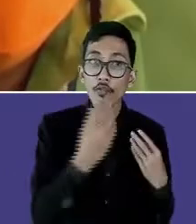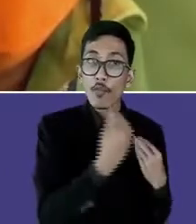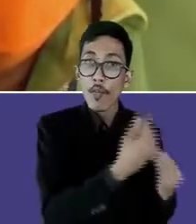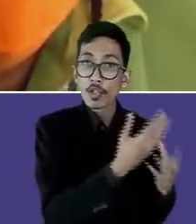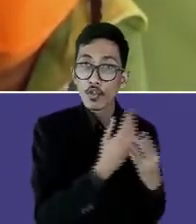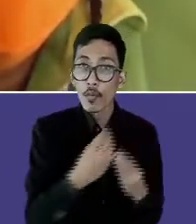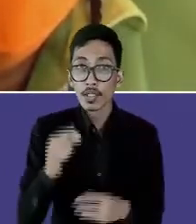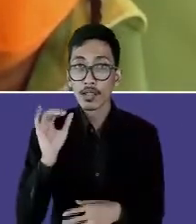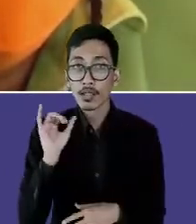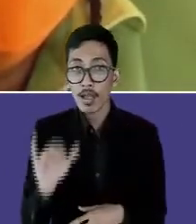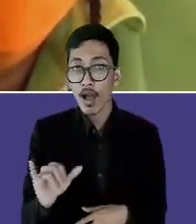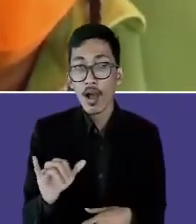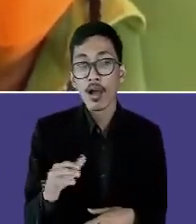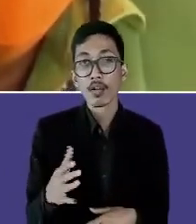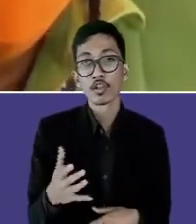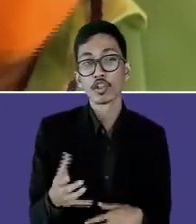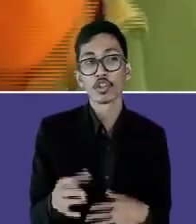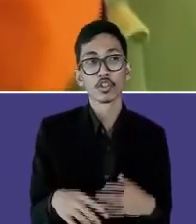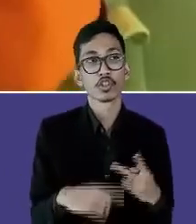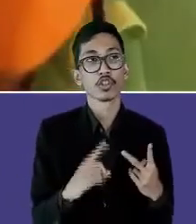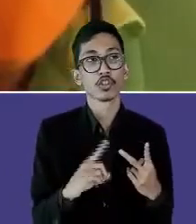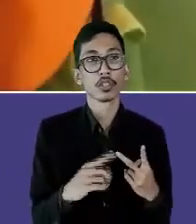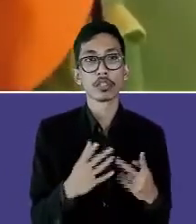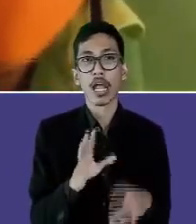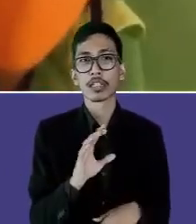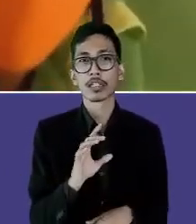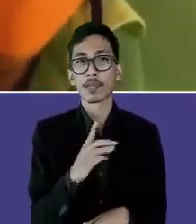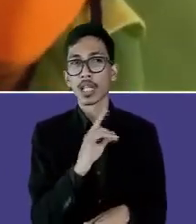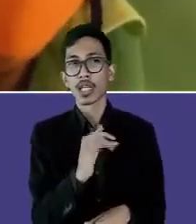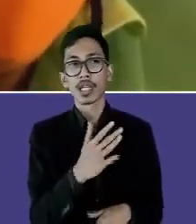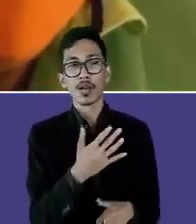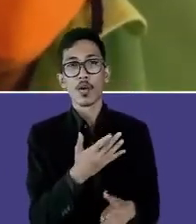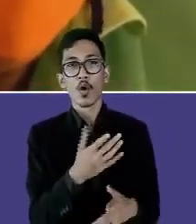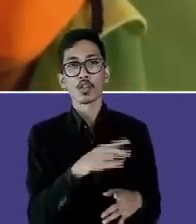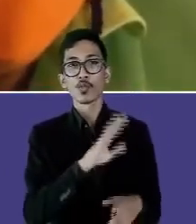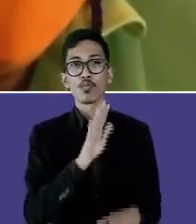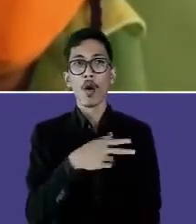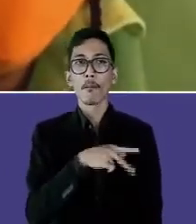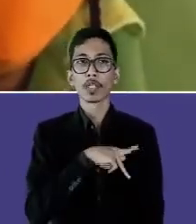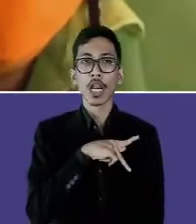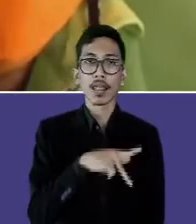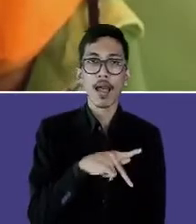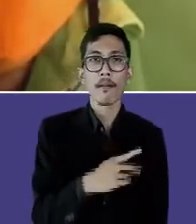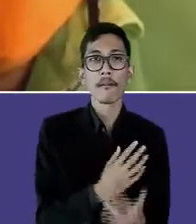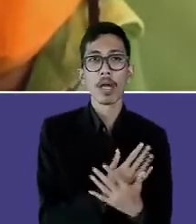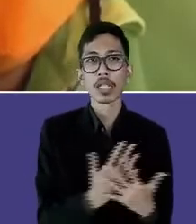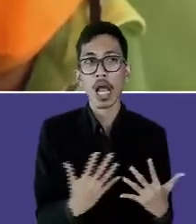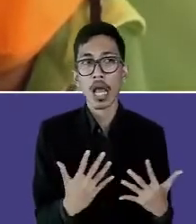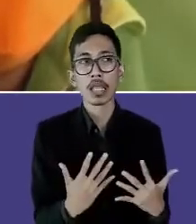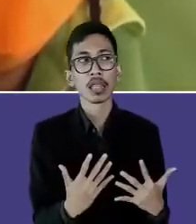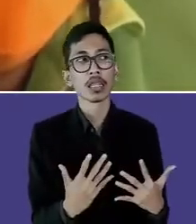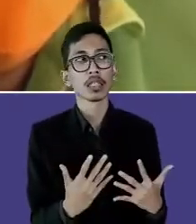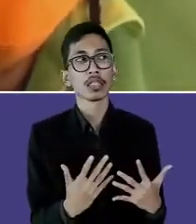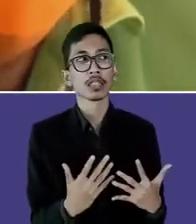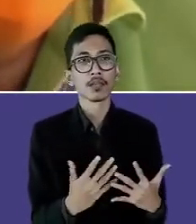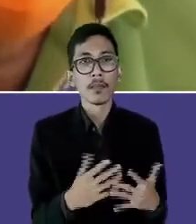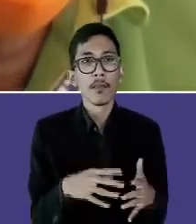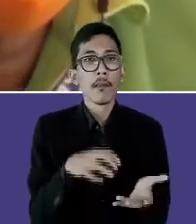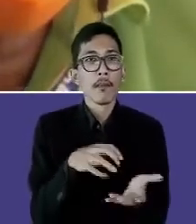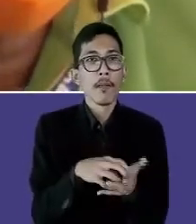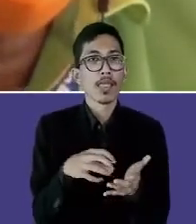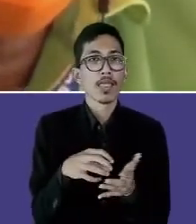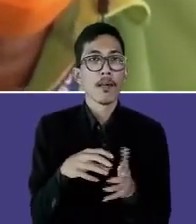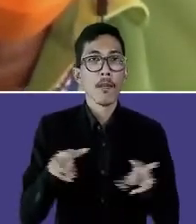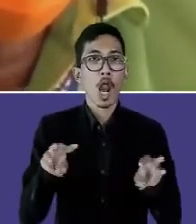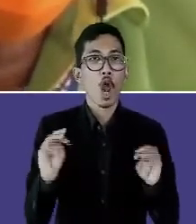tentu saja memitigasi jangan sampai tentu saja seluruh peserta yang ada dan terutama masyarakat terutama di Merauke ya